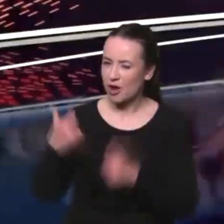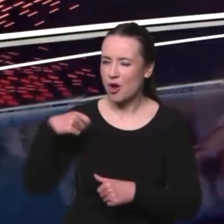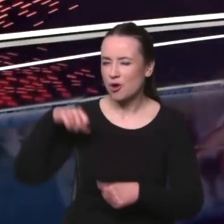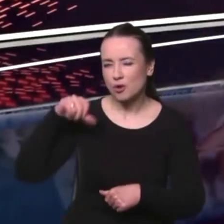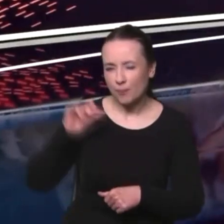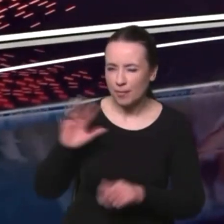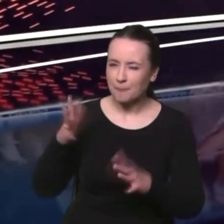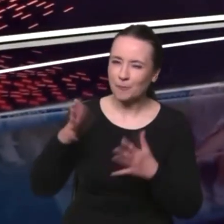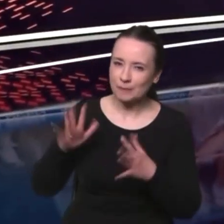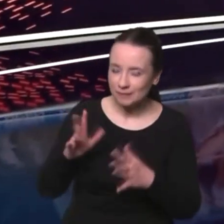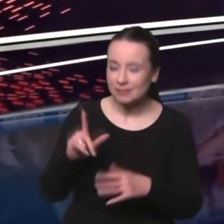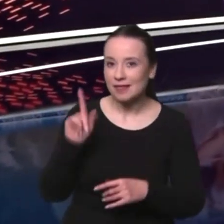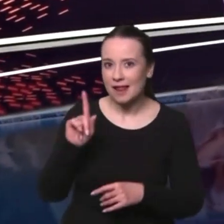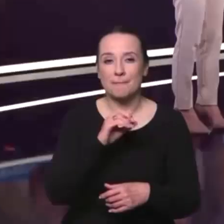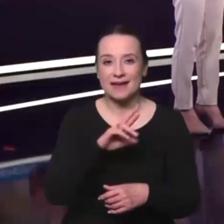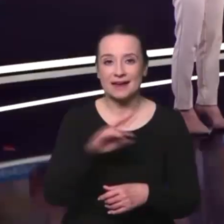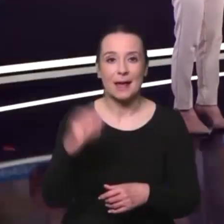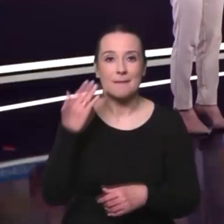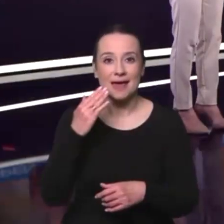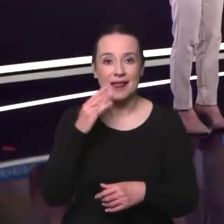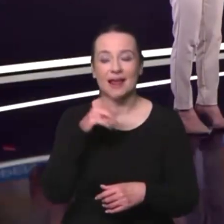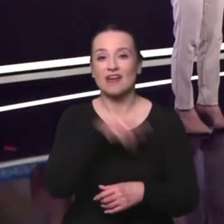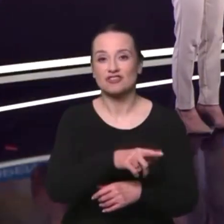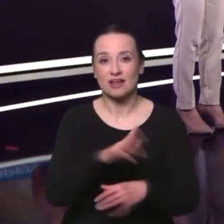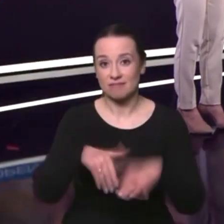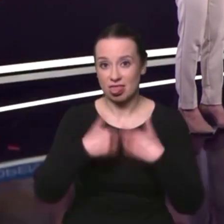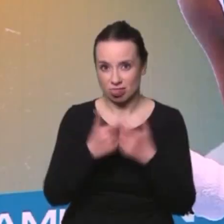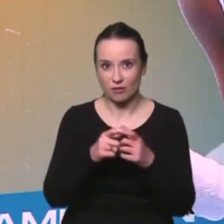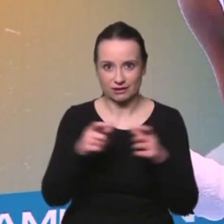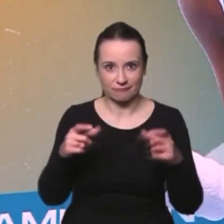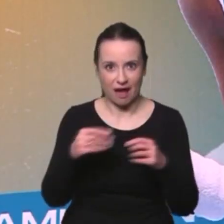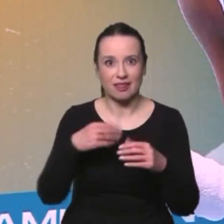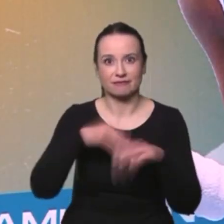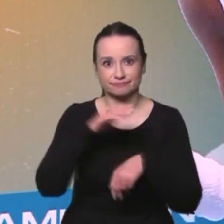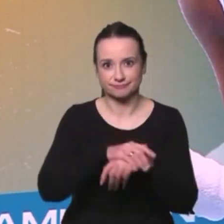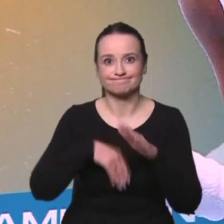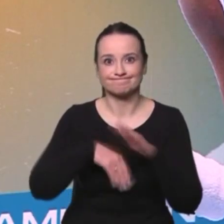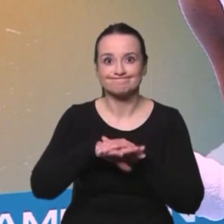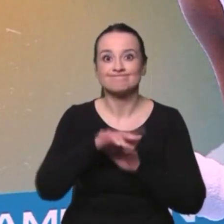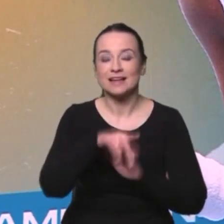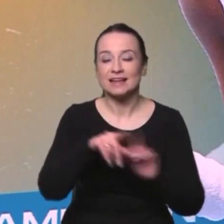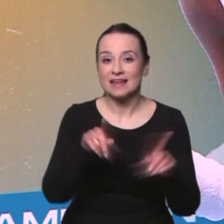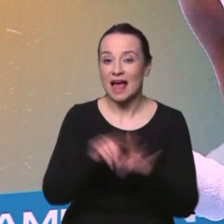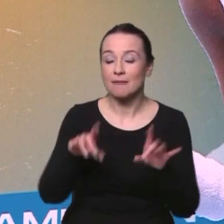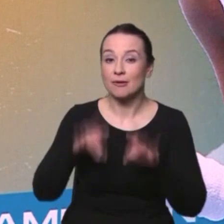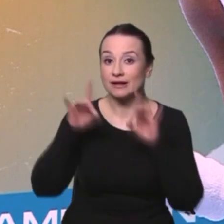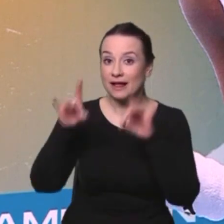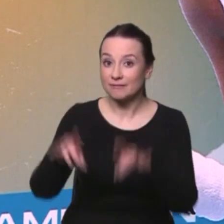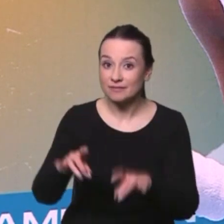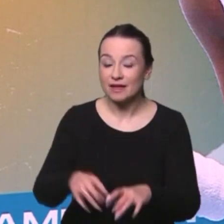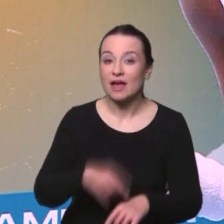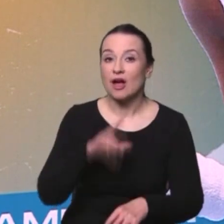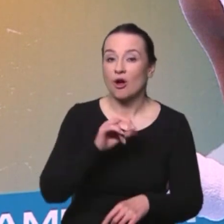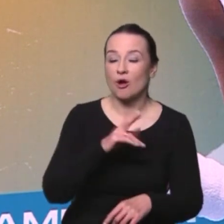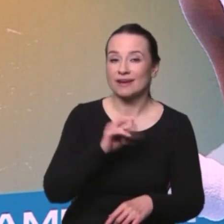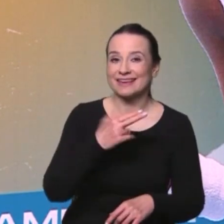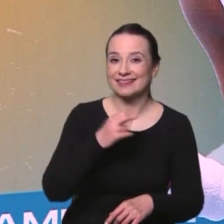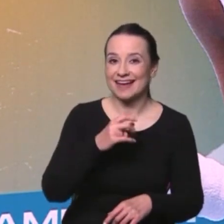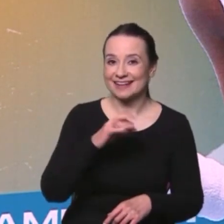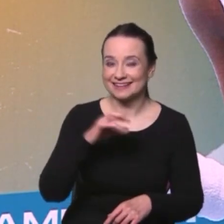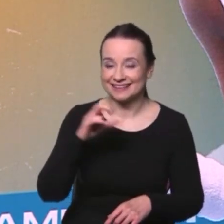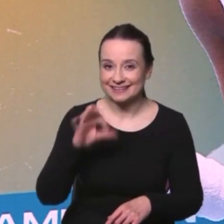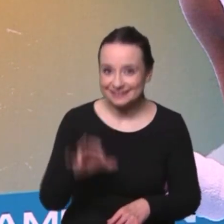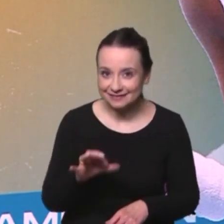aż tak dobrze, ale on faktycznie, sam Hubert, ma dziką kartę lub też z Australijczykiem Tanasisem Kokinakisem. Także wydaje się,